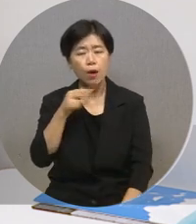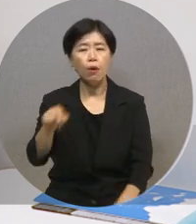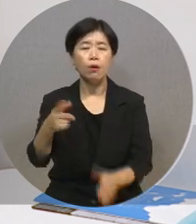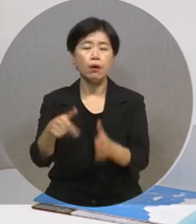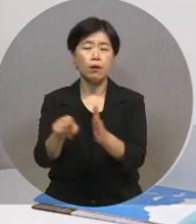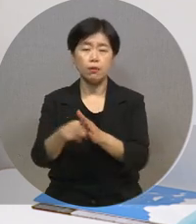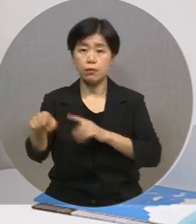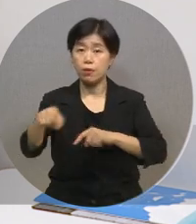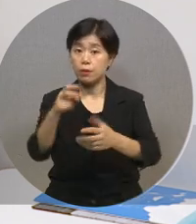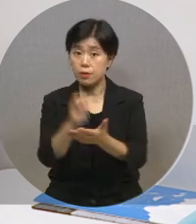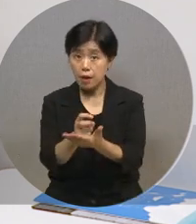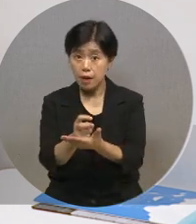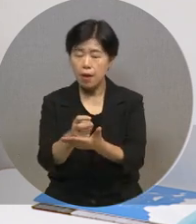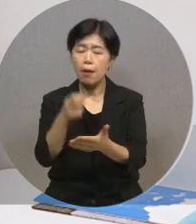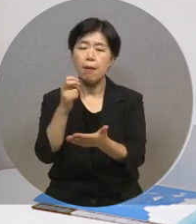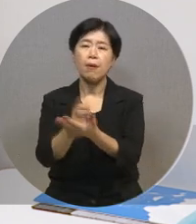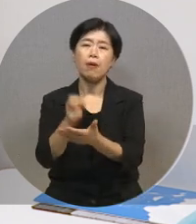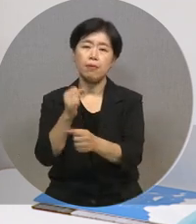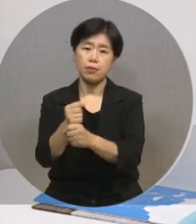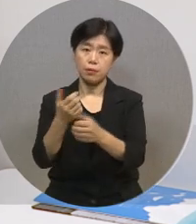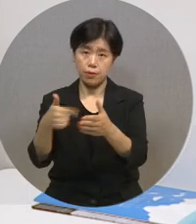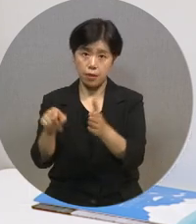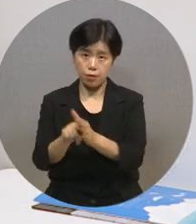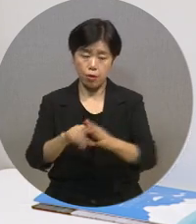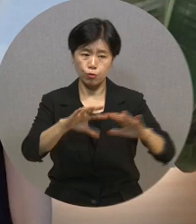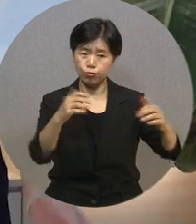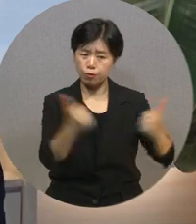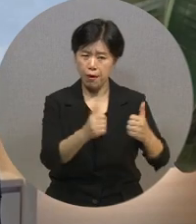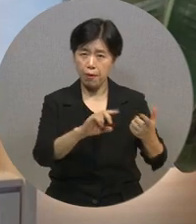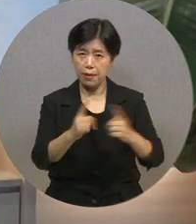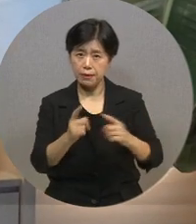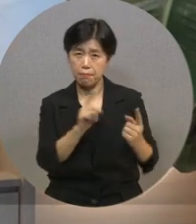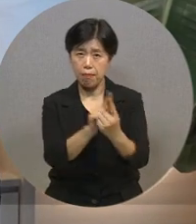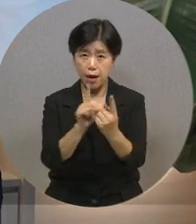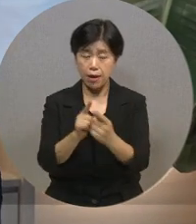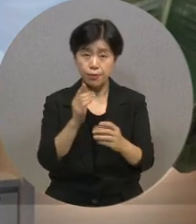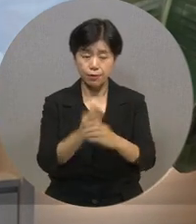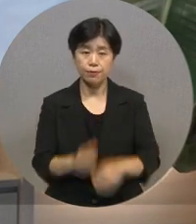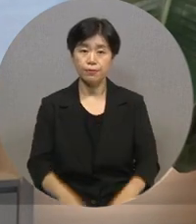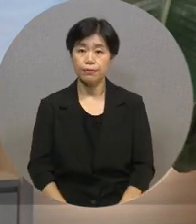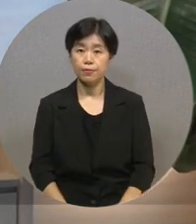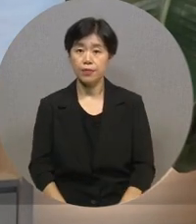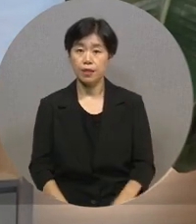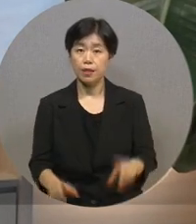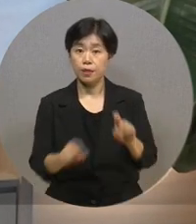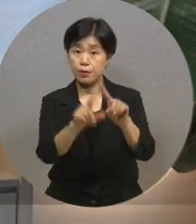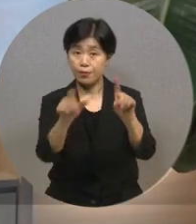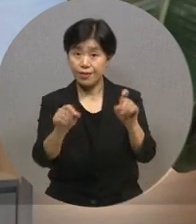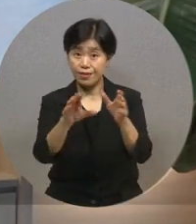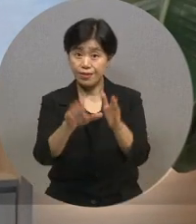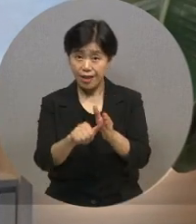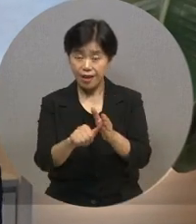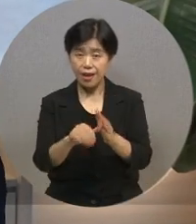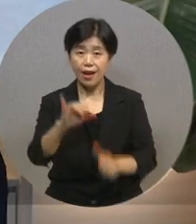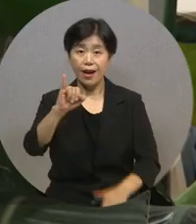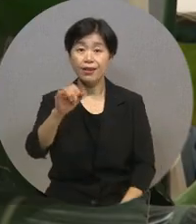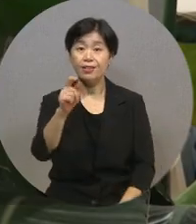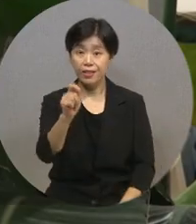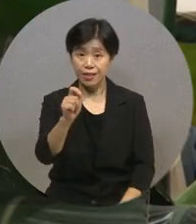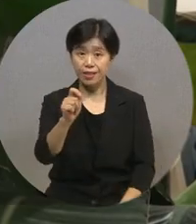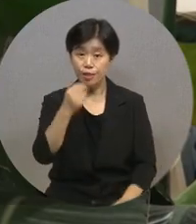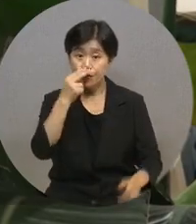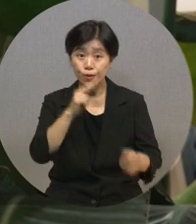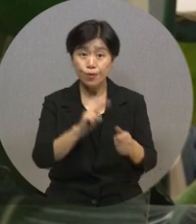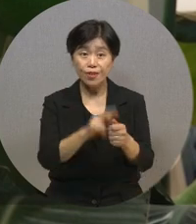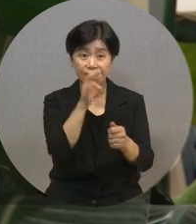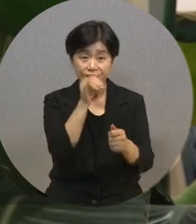위해서 국회나 정부하고 여러 소통을 이어나가고 있습니다. 11월 IT 챌린지를 준비 중이라고 들었는데요. 정확히